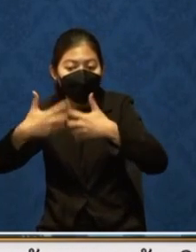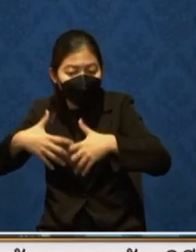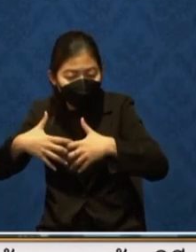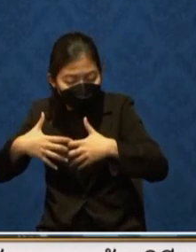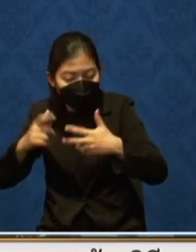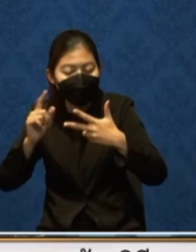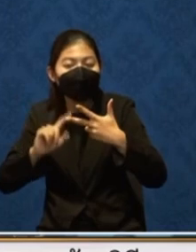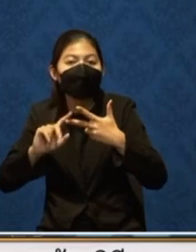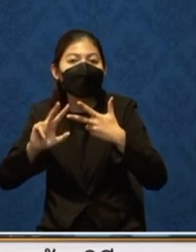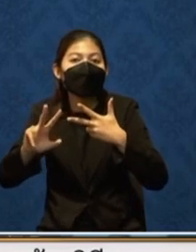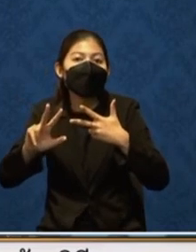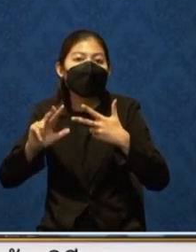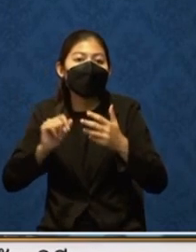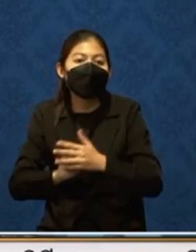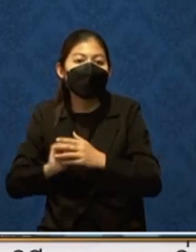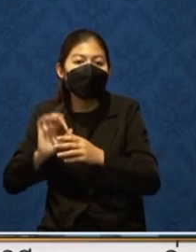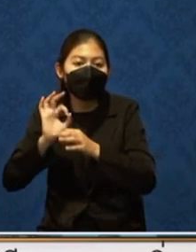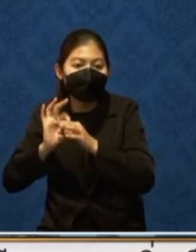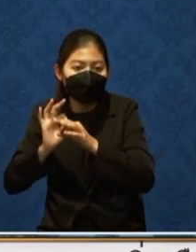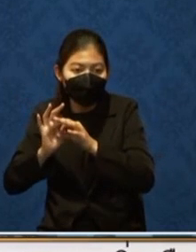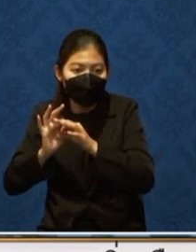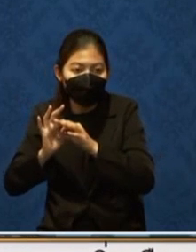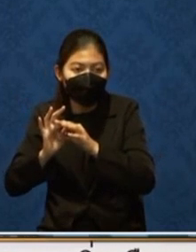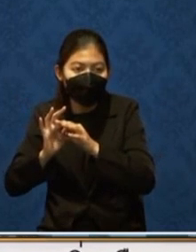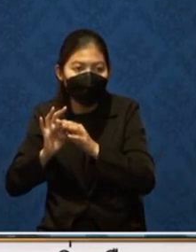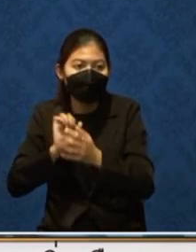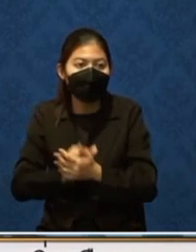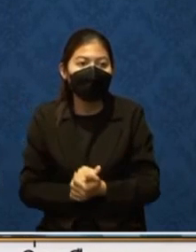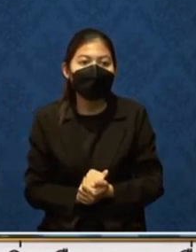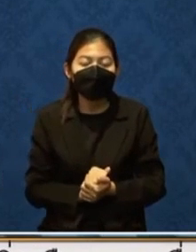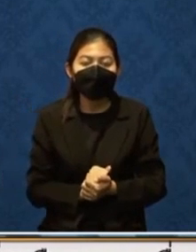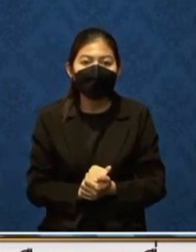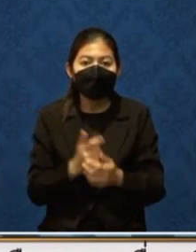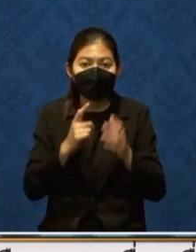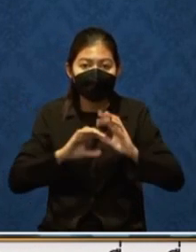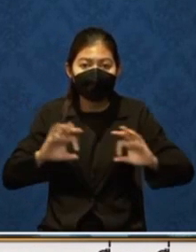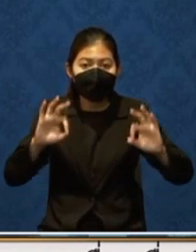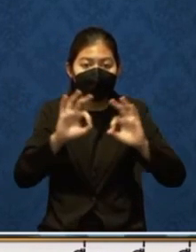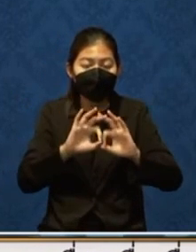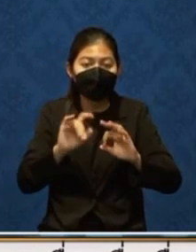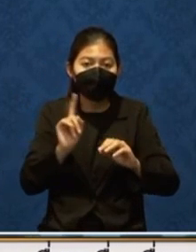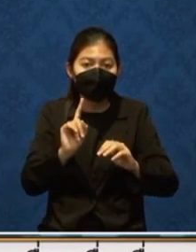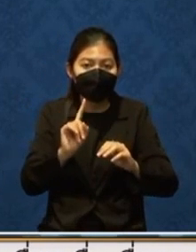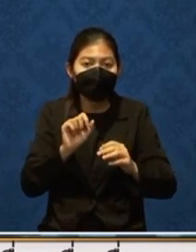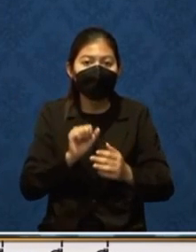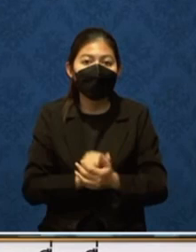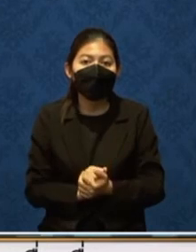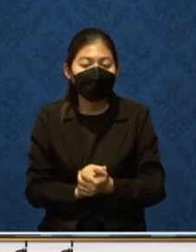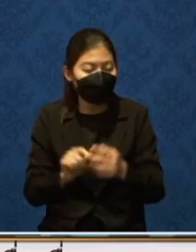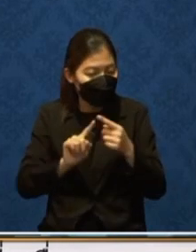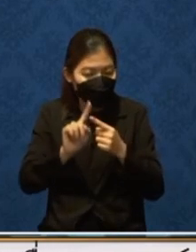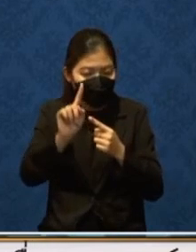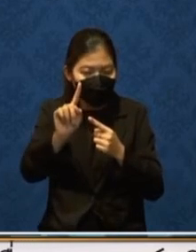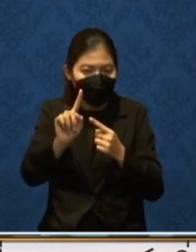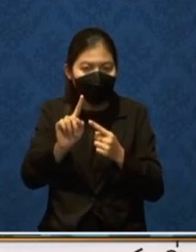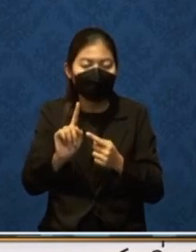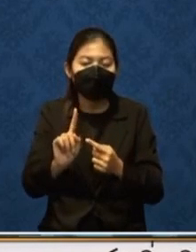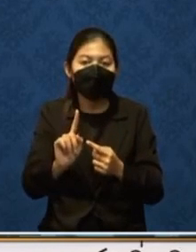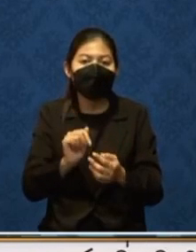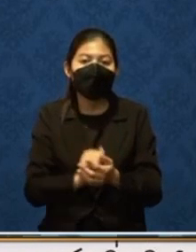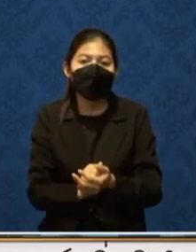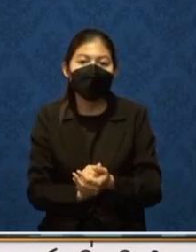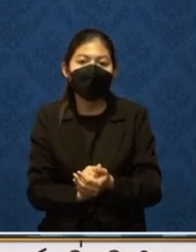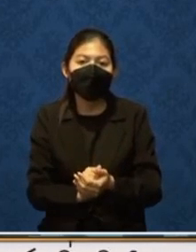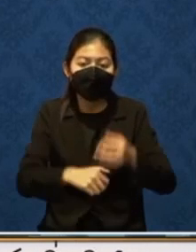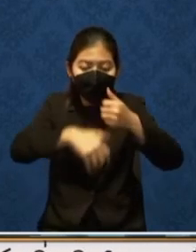ก็คือการทนาคารและเรื่องทท่านให้ความสำคัญมากที่สุดยกใหเป็แนที่ 1 นะครับก็คือในด้านข